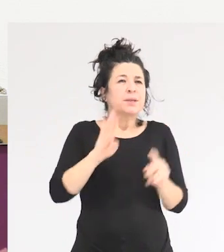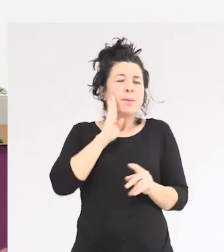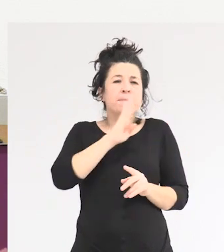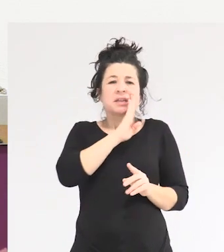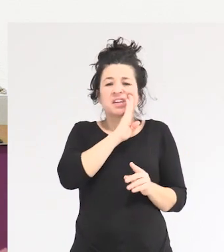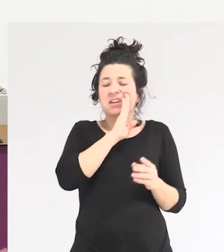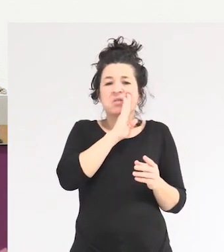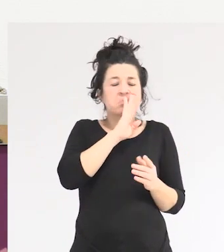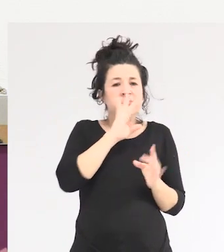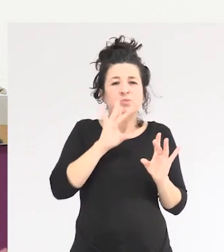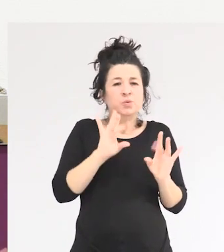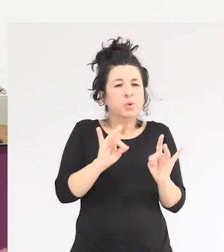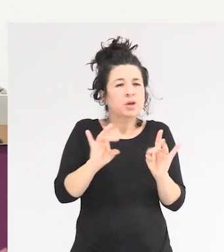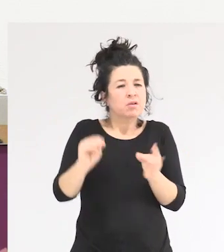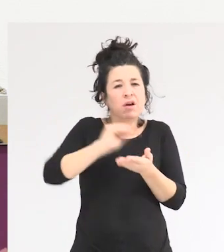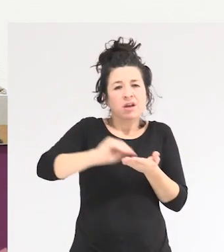literaturan.